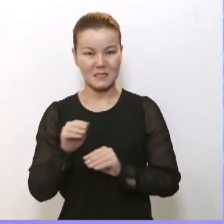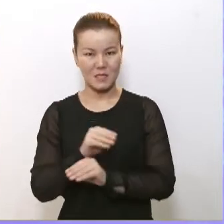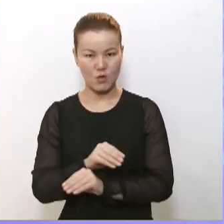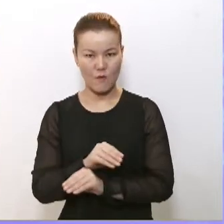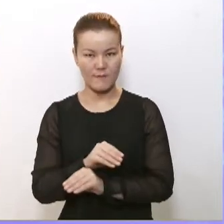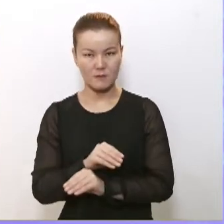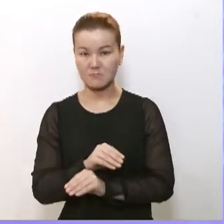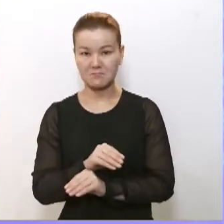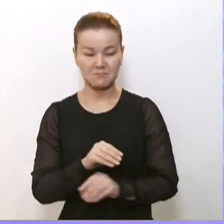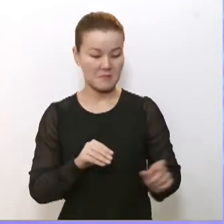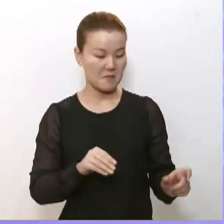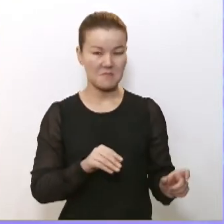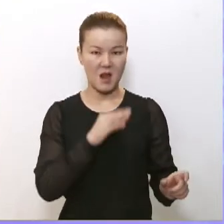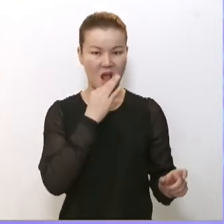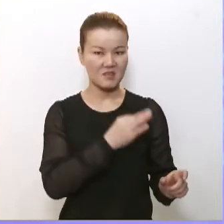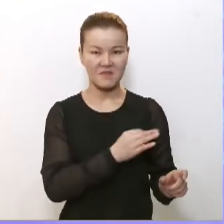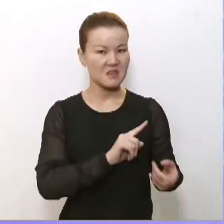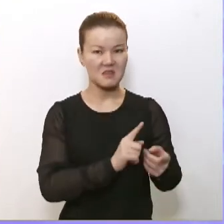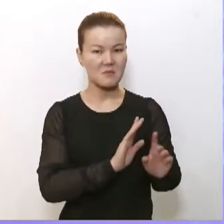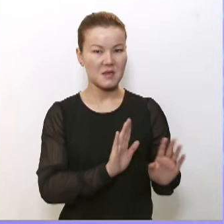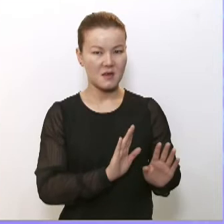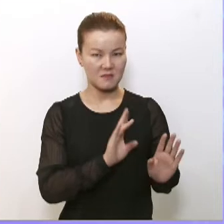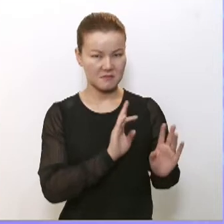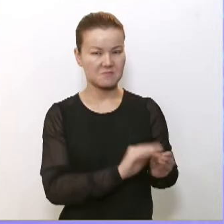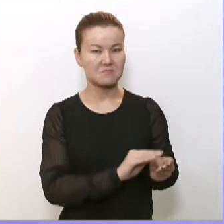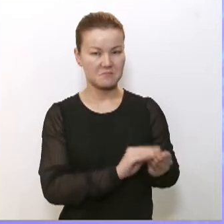произведение не меняется